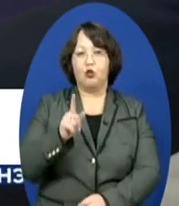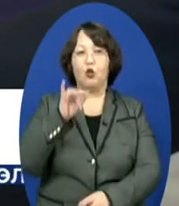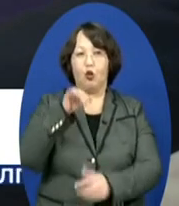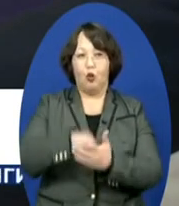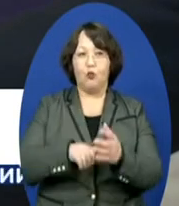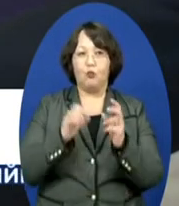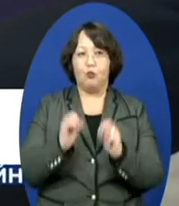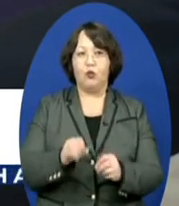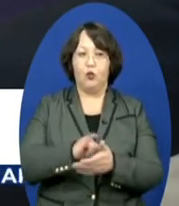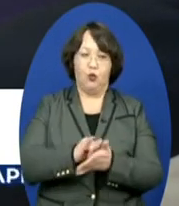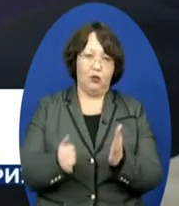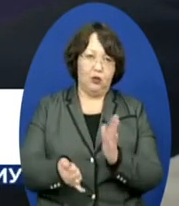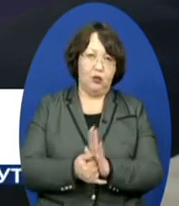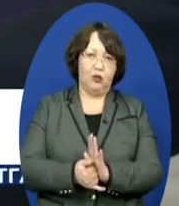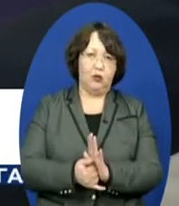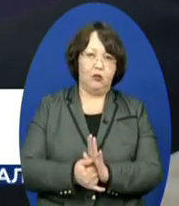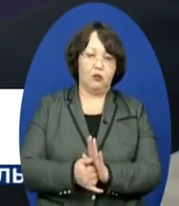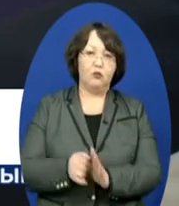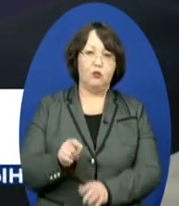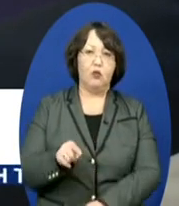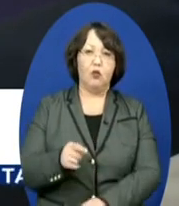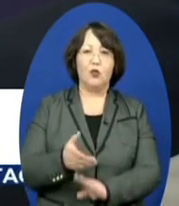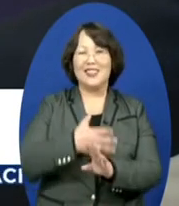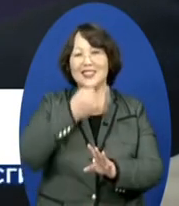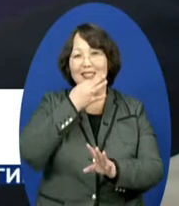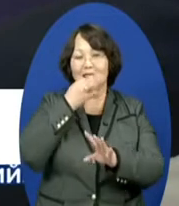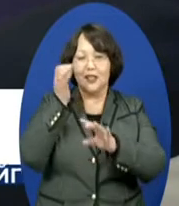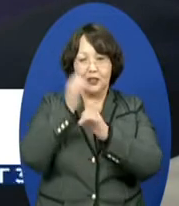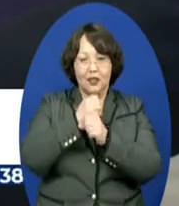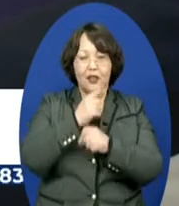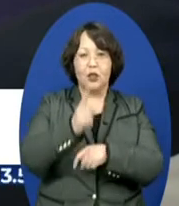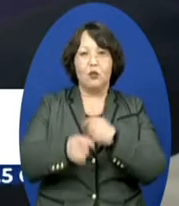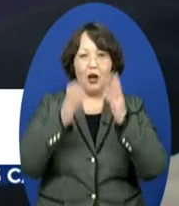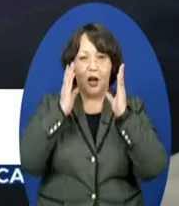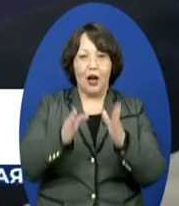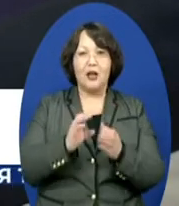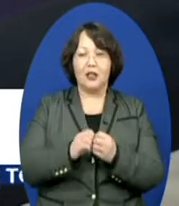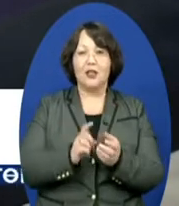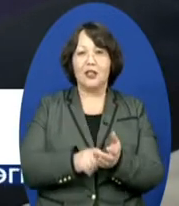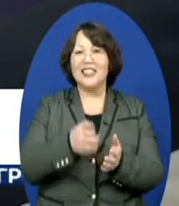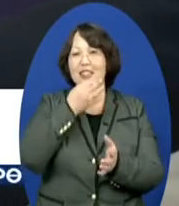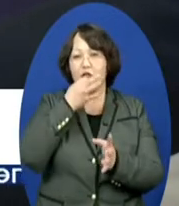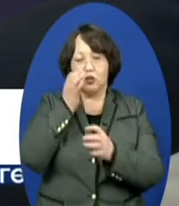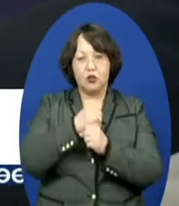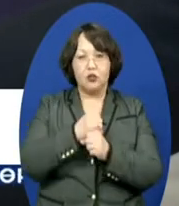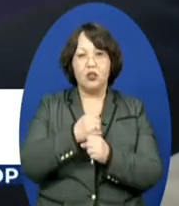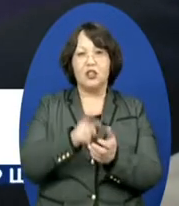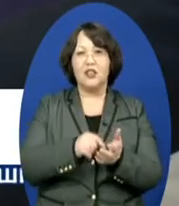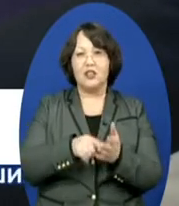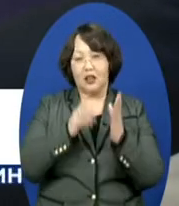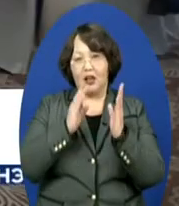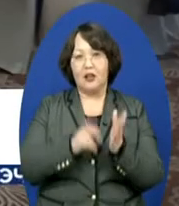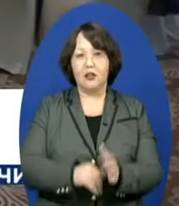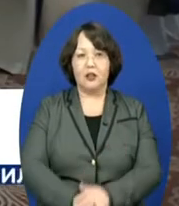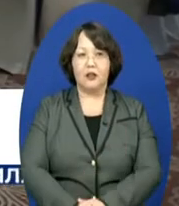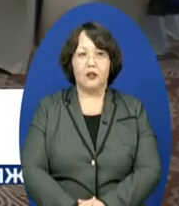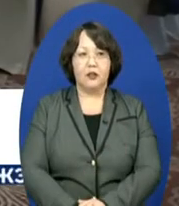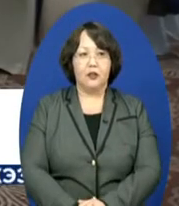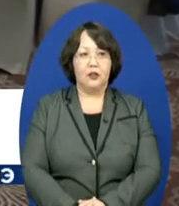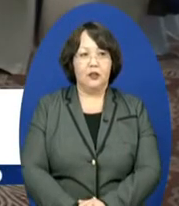оруулалт болж өгдөгөө гэсэн учраас энэ урьдсан сэргийлэх тал дээр илүү анхаарал хандуулах, эрт илрүүлэх тал дээр анхаарал хандуулах зүйтэй